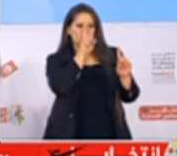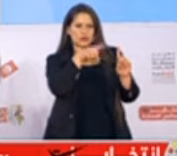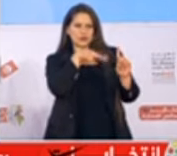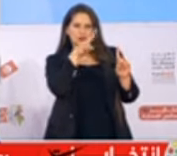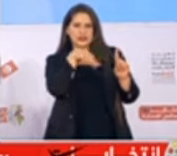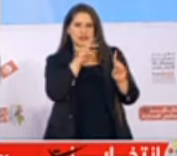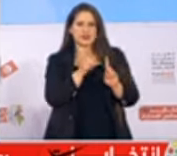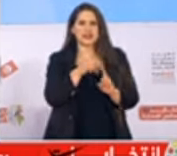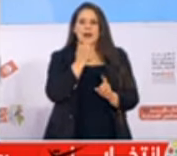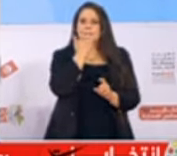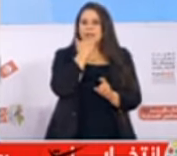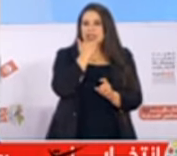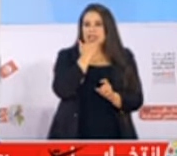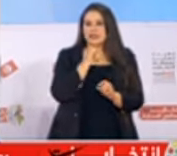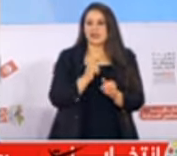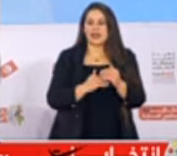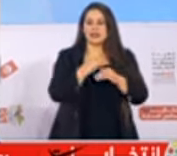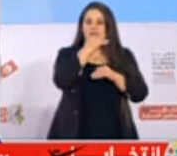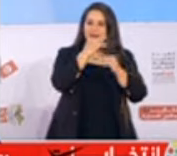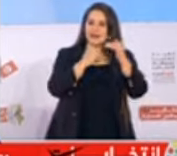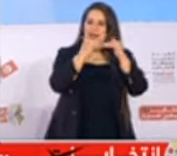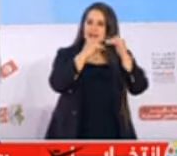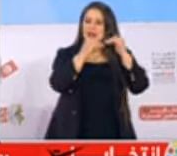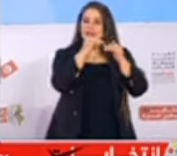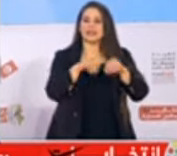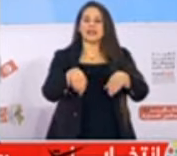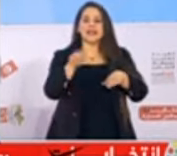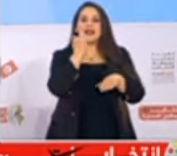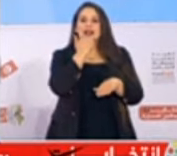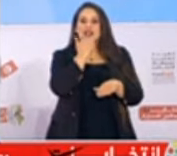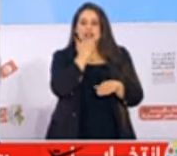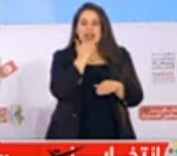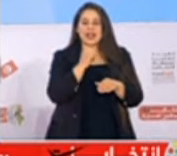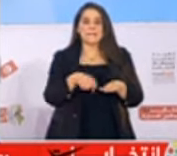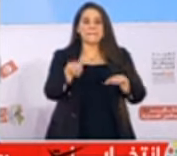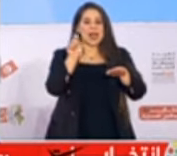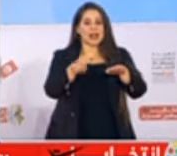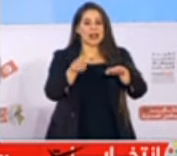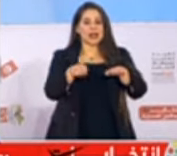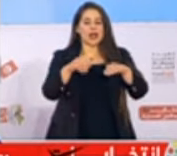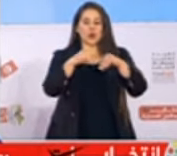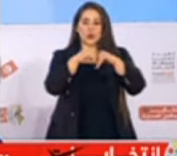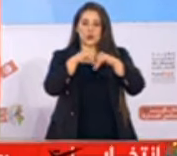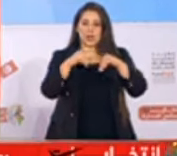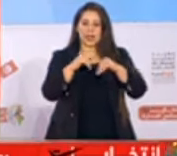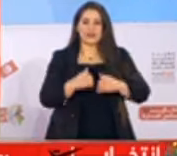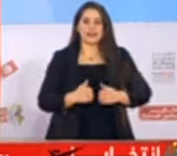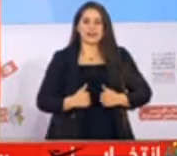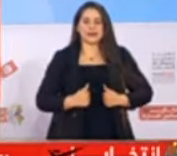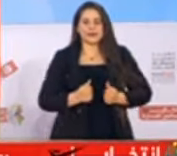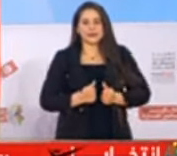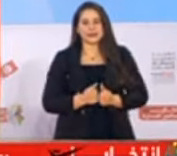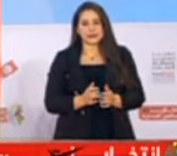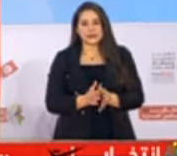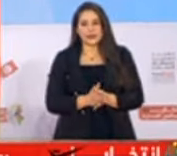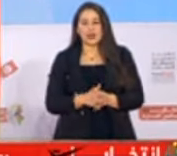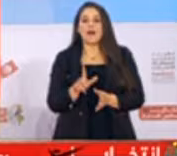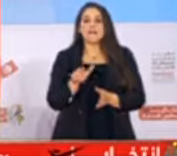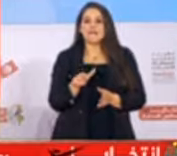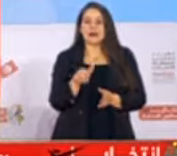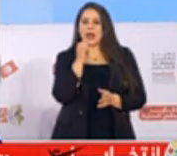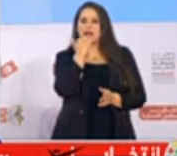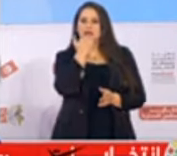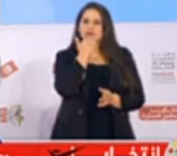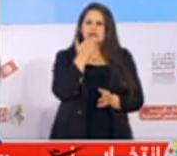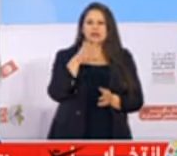ظاهرة مخالفات ترتقي إلى جرائم. بطبيعة الحال القضاء هو الفيصل، وفما حتى زاد شبهات